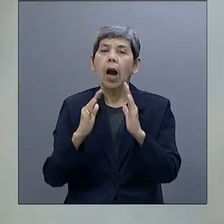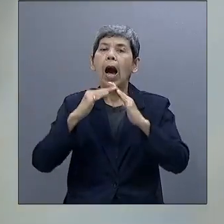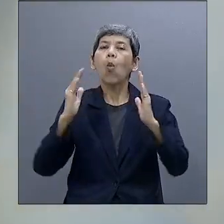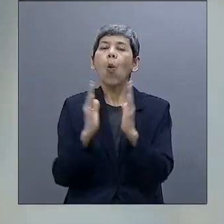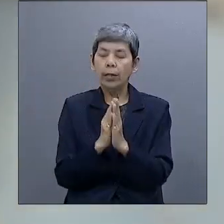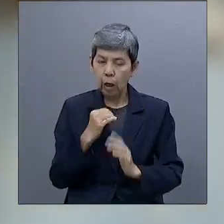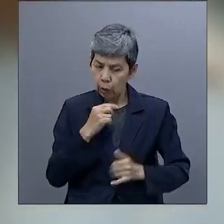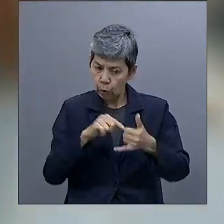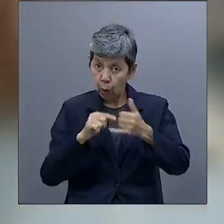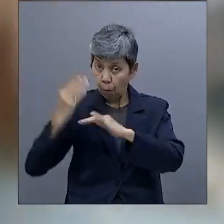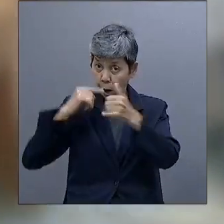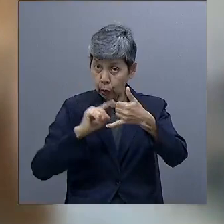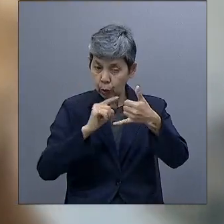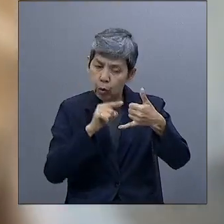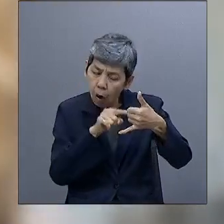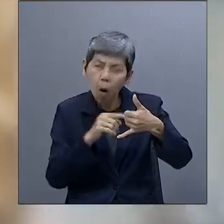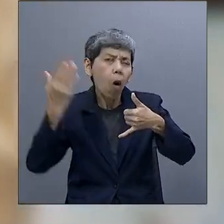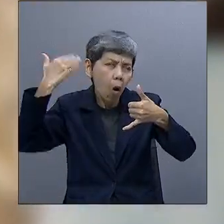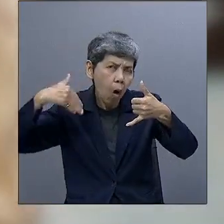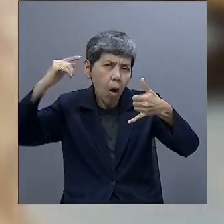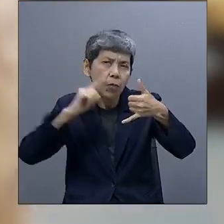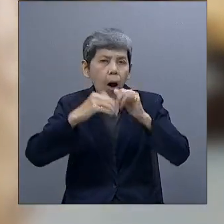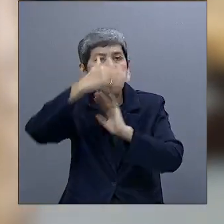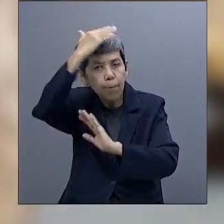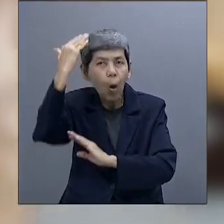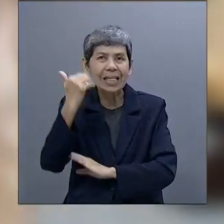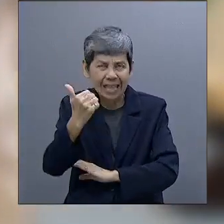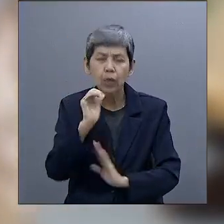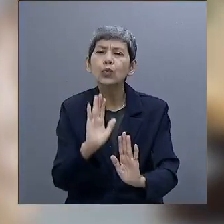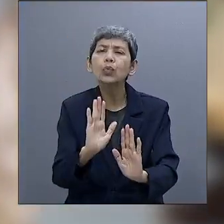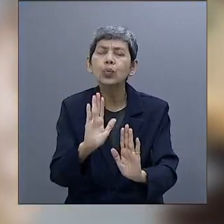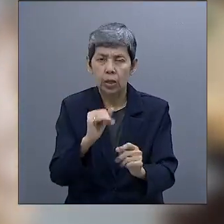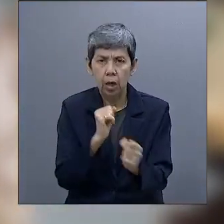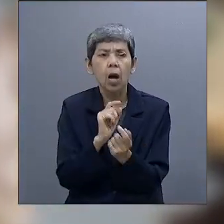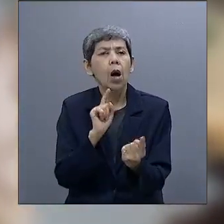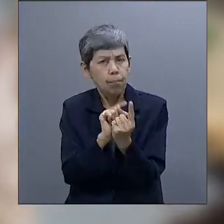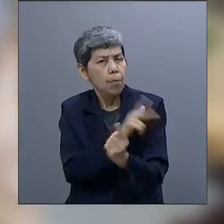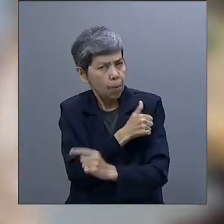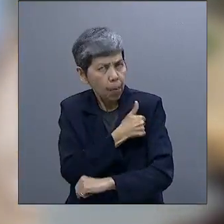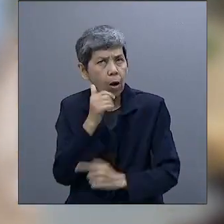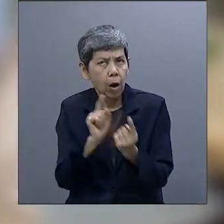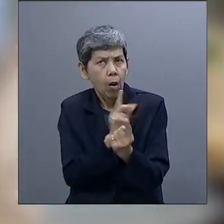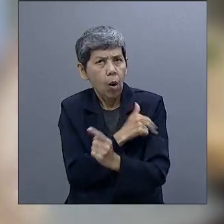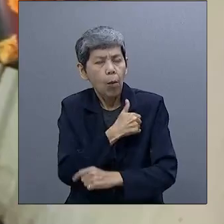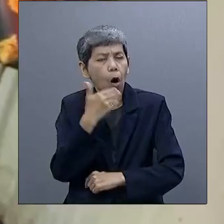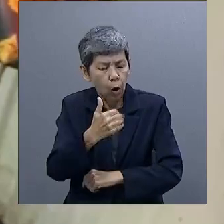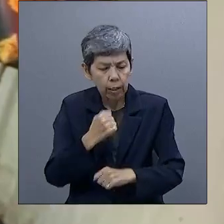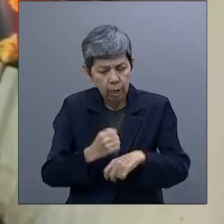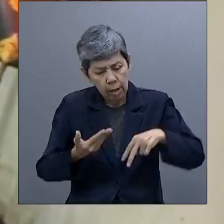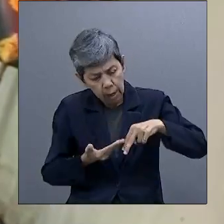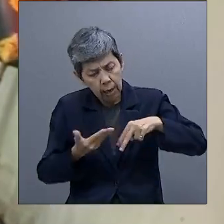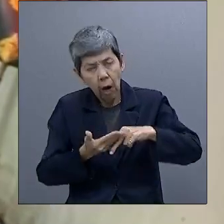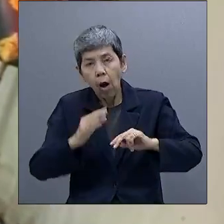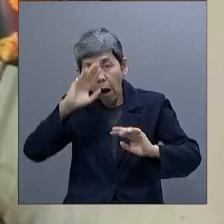าพอเช็คประวัติของลุงโมดเรียบร้อยแล้วก็บวชได้นะแต่ว่าอยากจะให้ลุงโมดนั้นไปรักษาแผลที่ขาแล้วก็ที่เข่าให้หาย